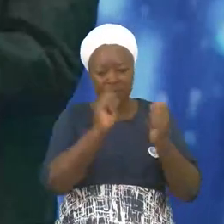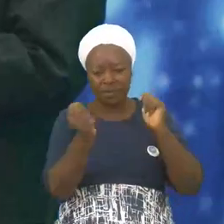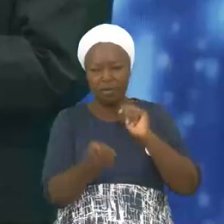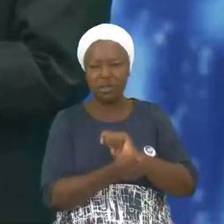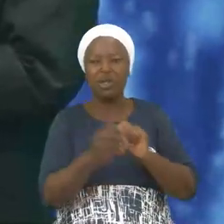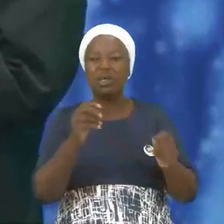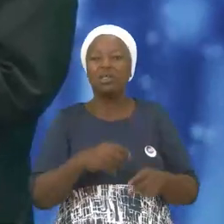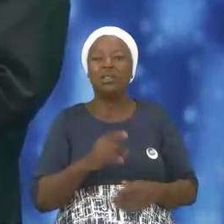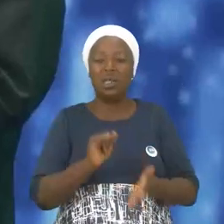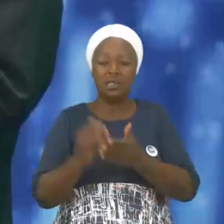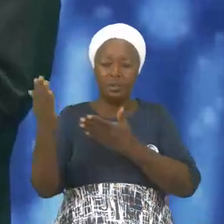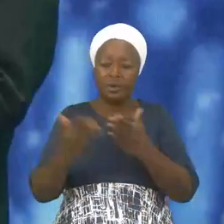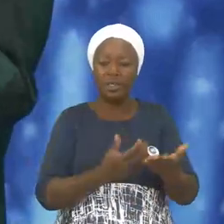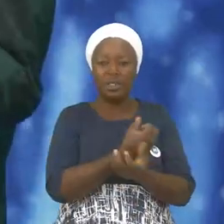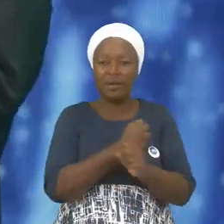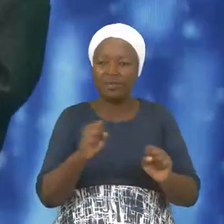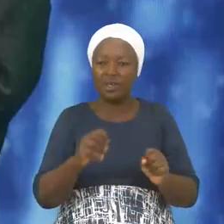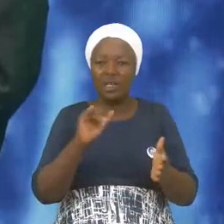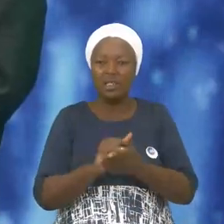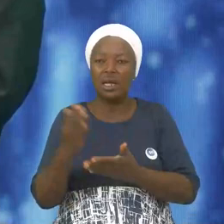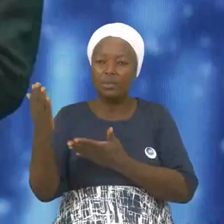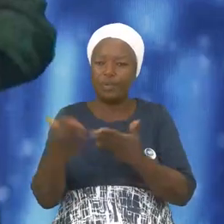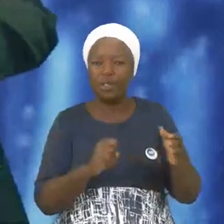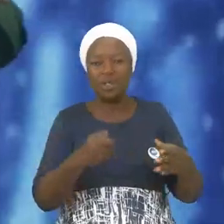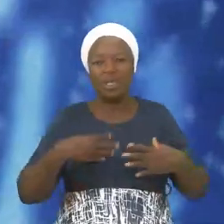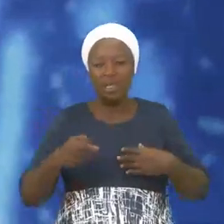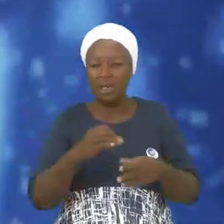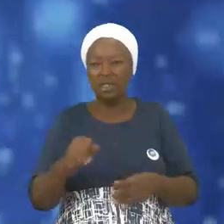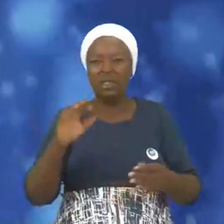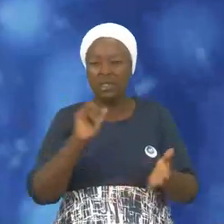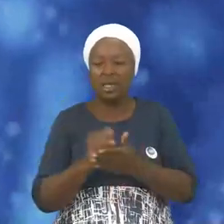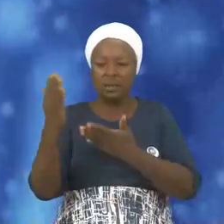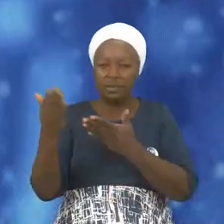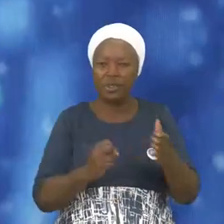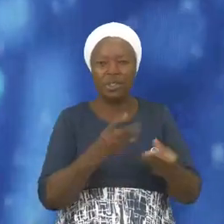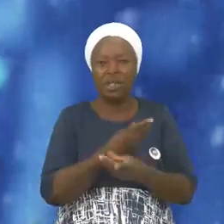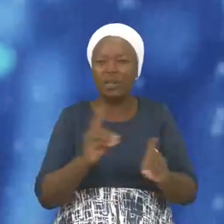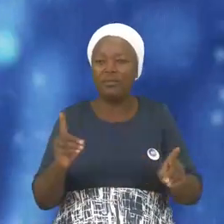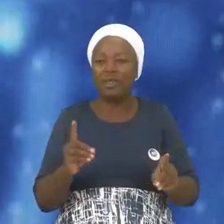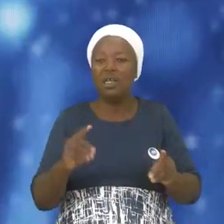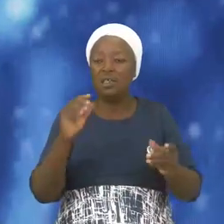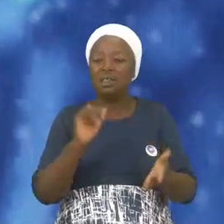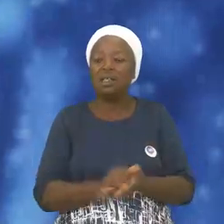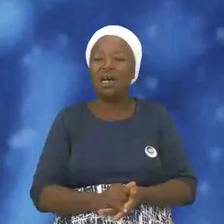triomphe final qui apporte la transformation, qui apporte le salut, qui